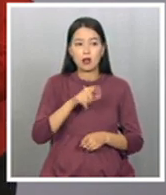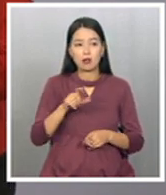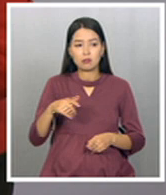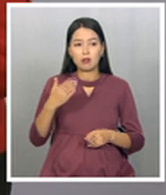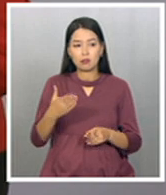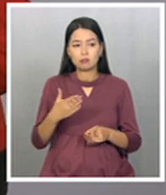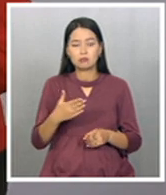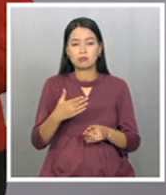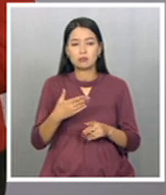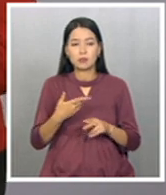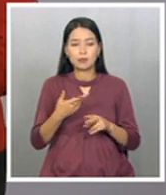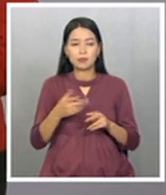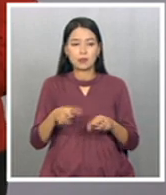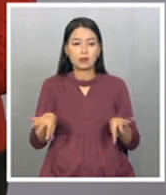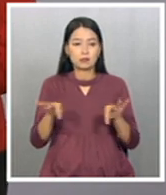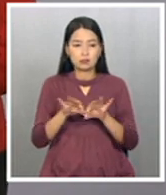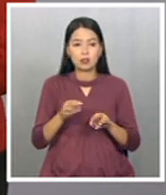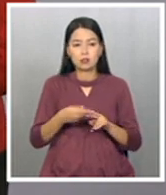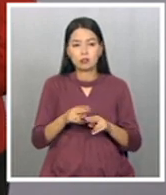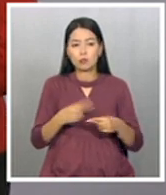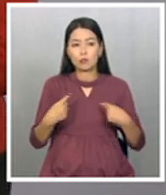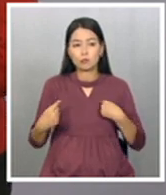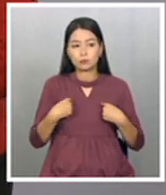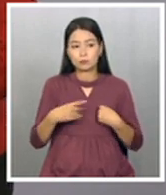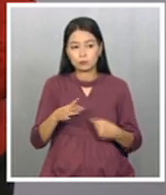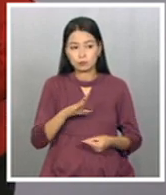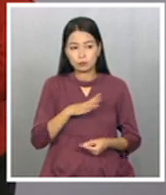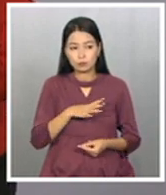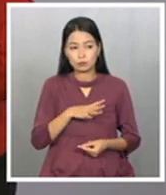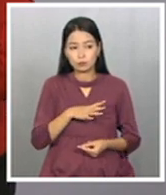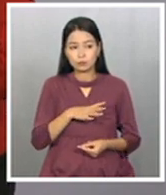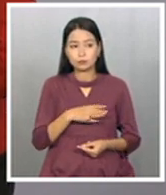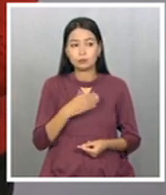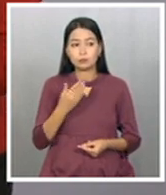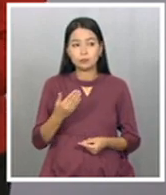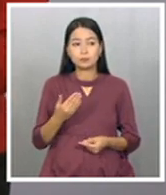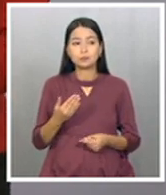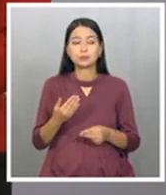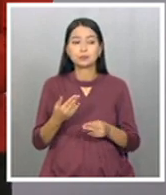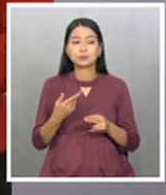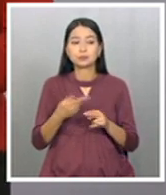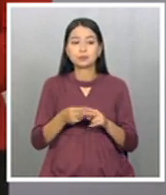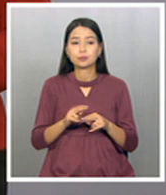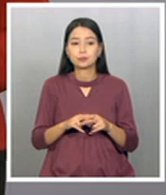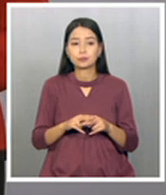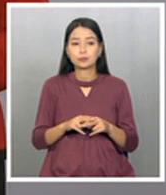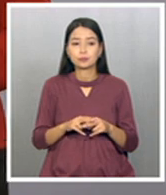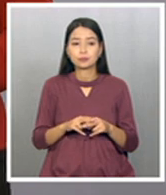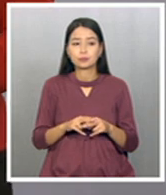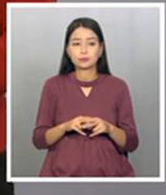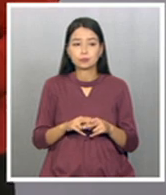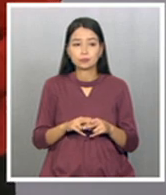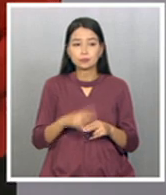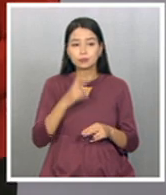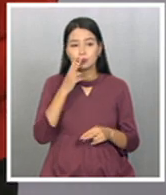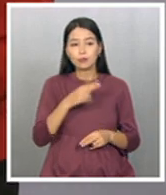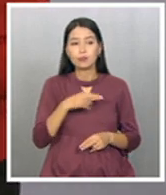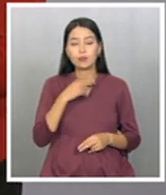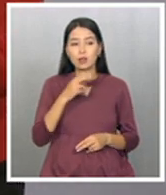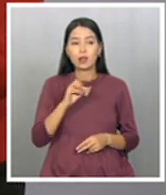Оқушылар, мінекей, пікірге қатысты аргумент келтіріліп, оған анализ жасалды. Енді абзацты қорытындылаушы